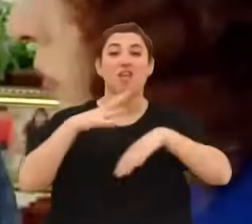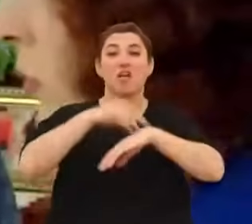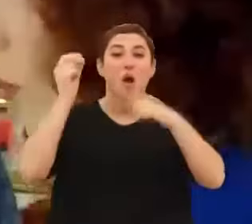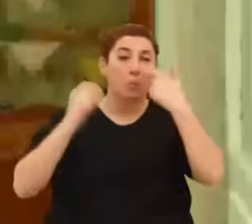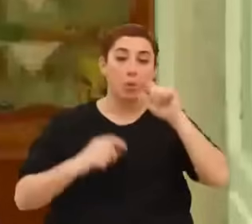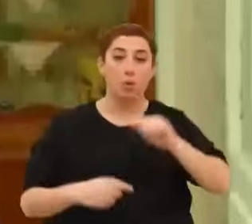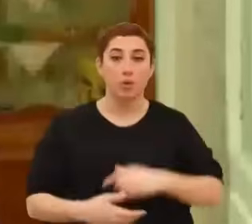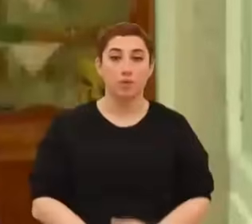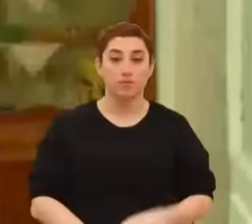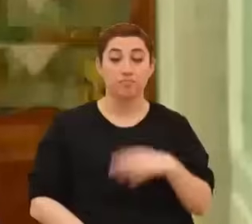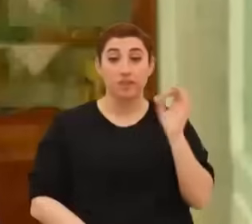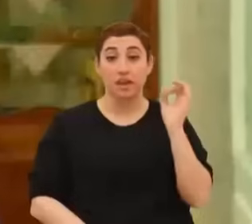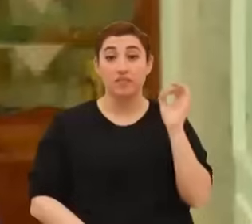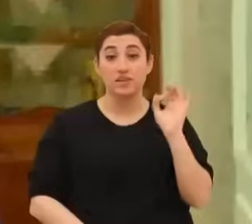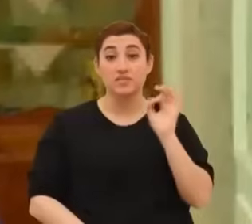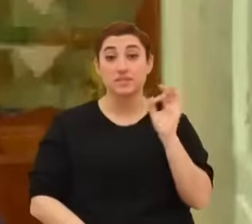köyü. Evet.